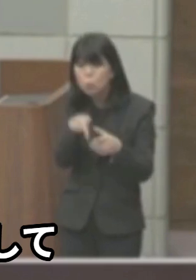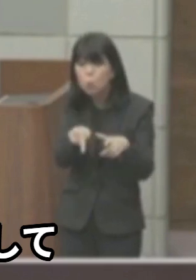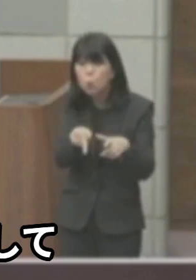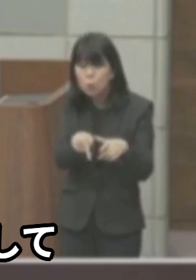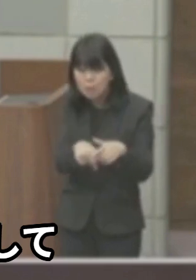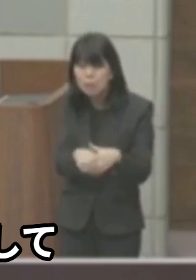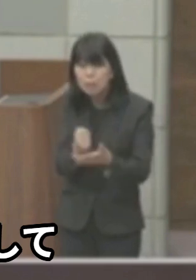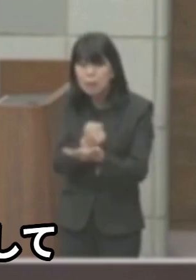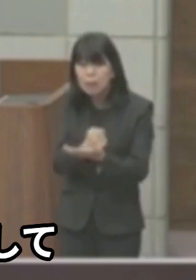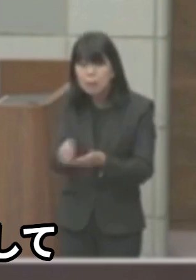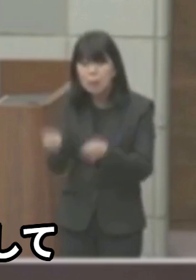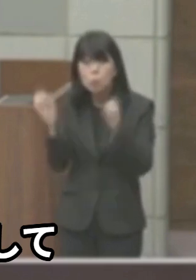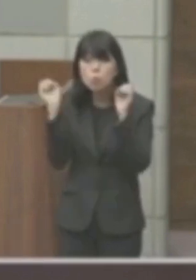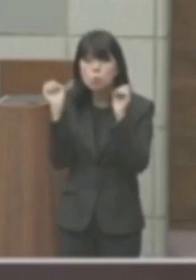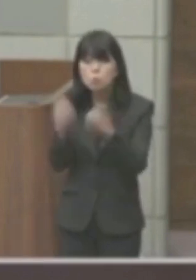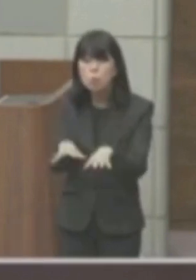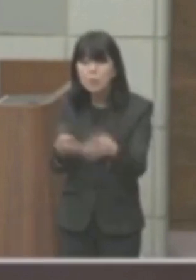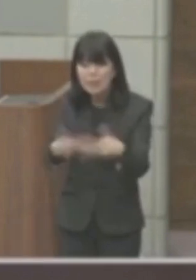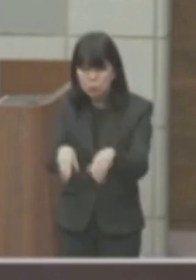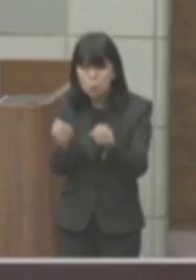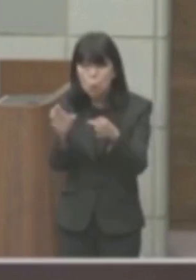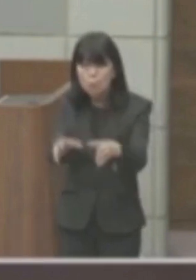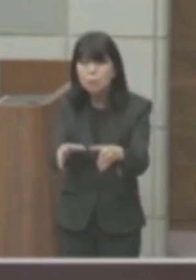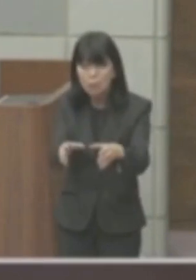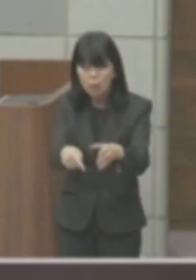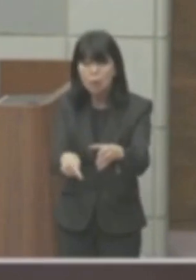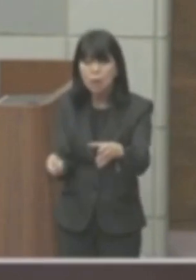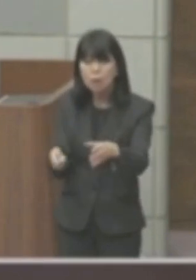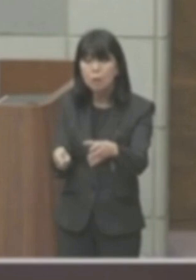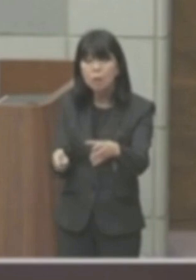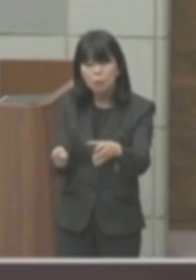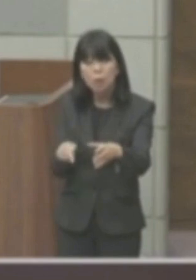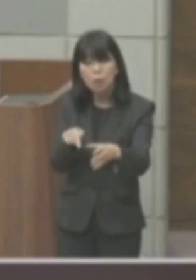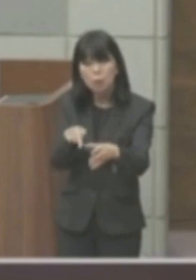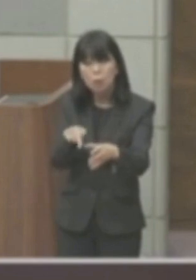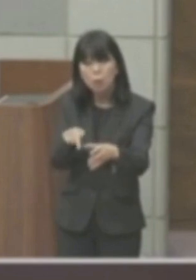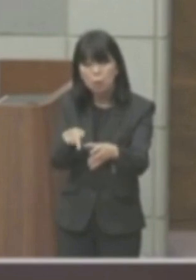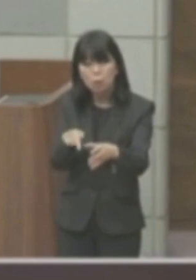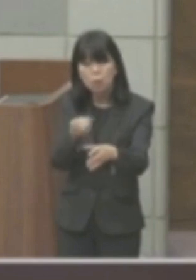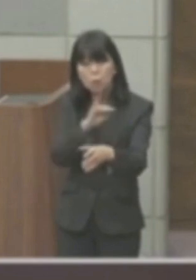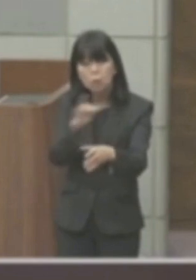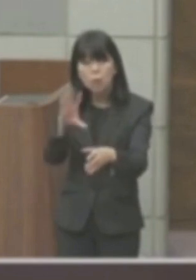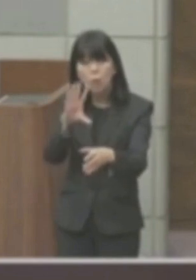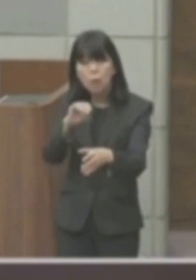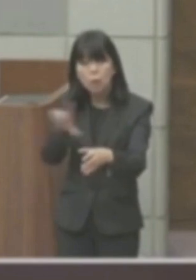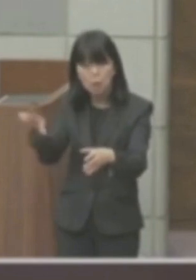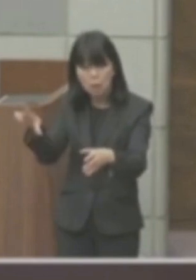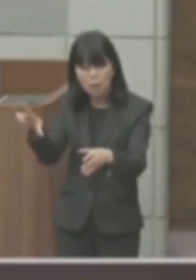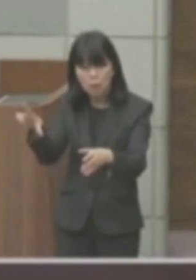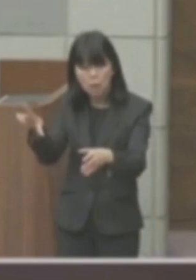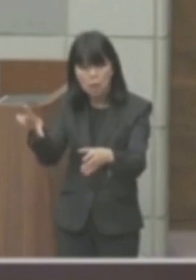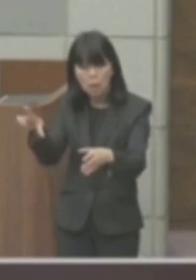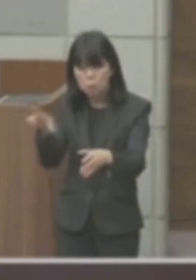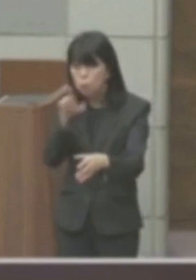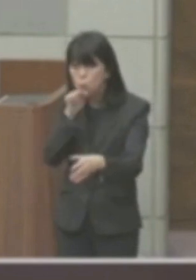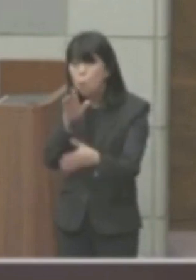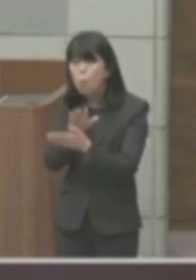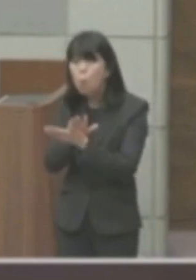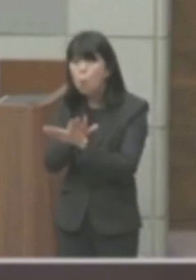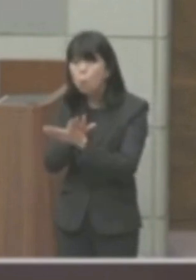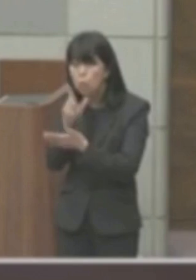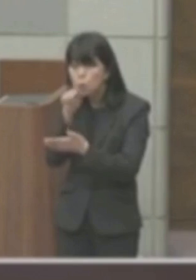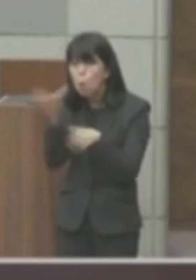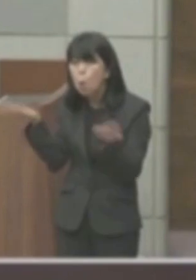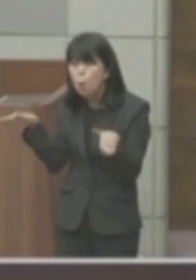機械をまず設置しまして、これで約1000万と、鳥羽浄水場内